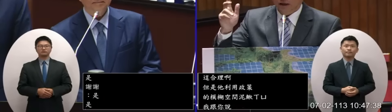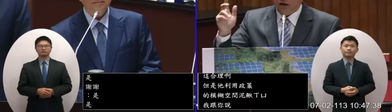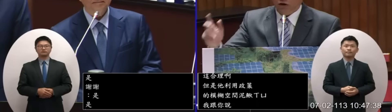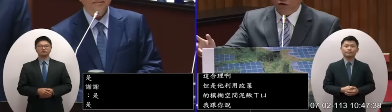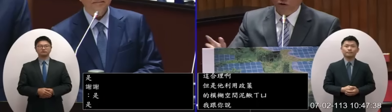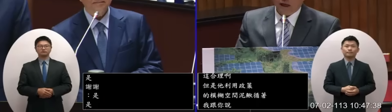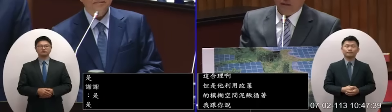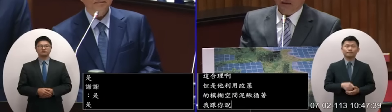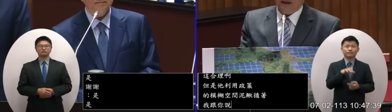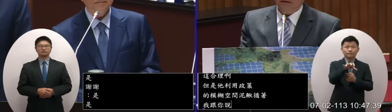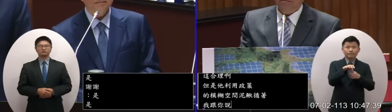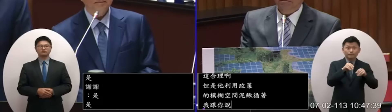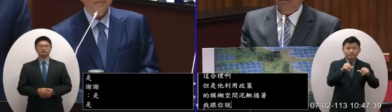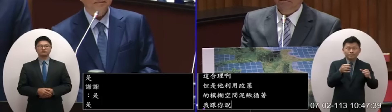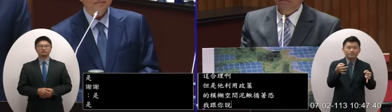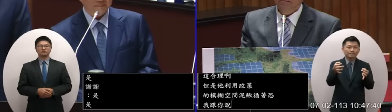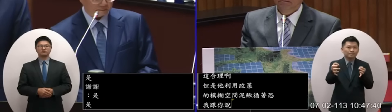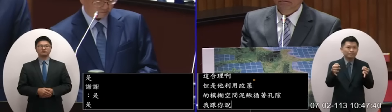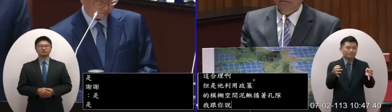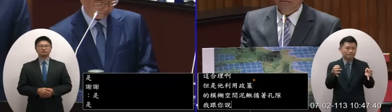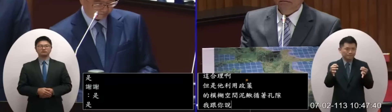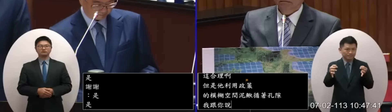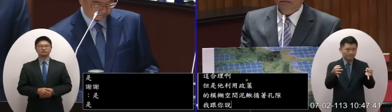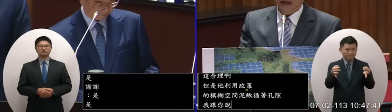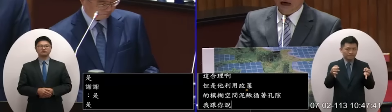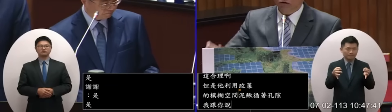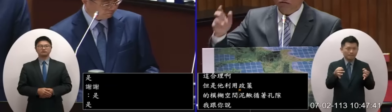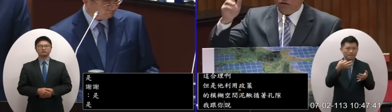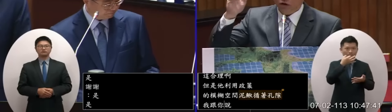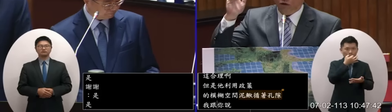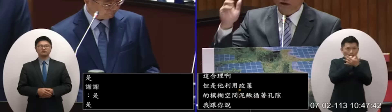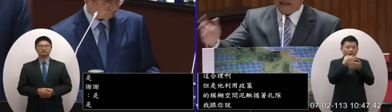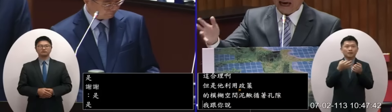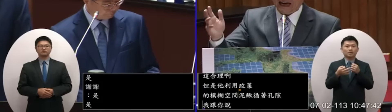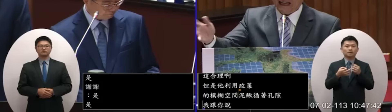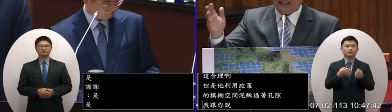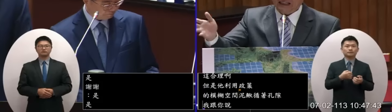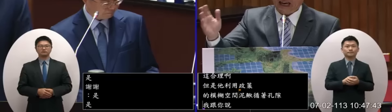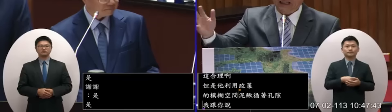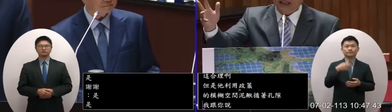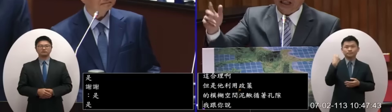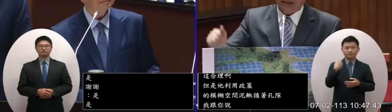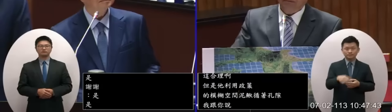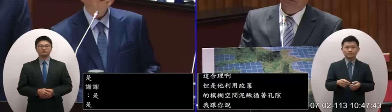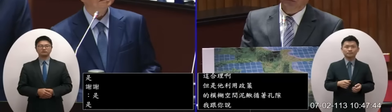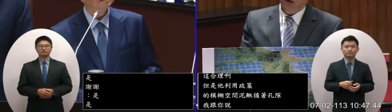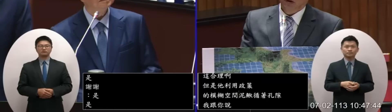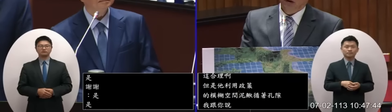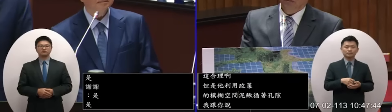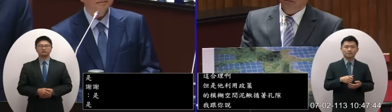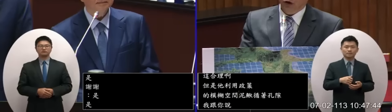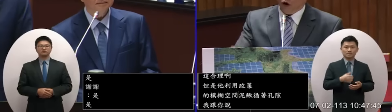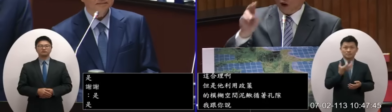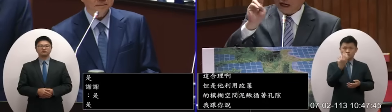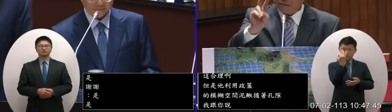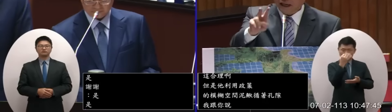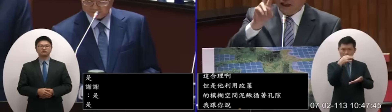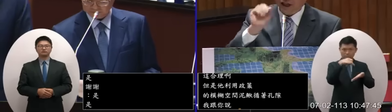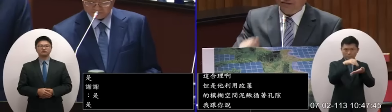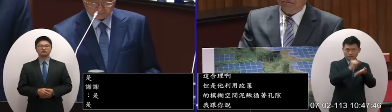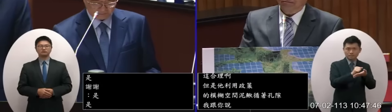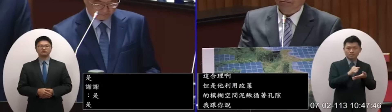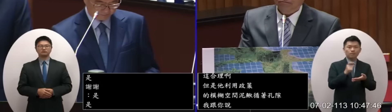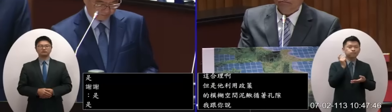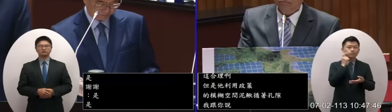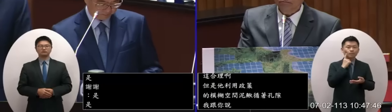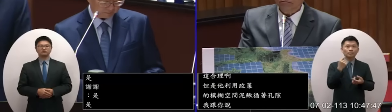伊用农地买袂。然后用假的实价登记，譬如讲我甲你买2亿，